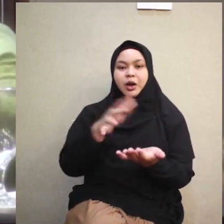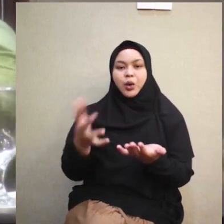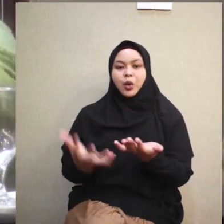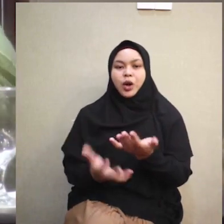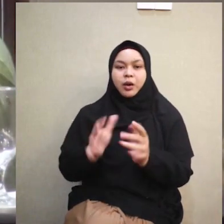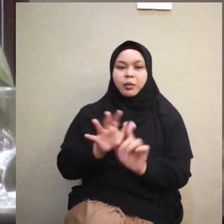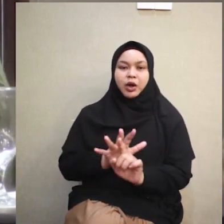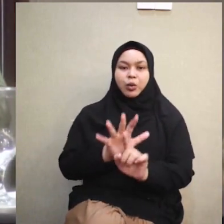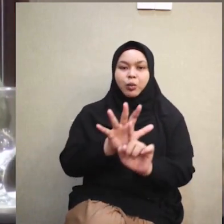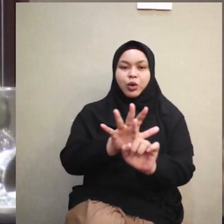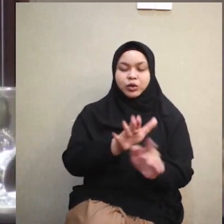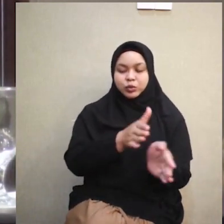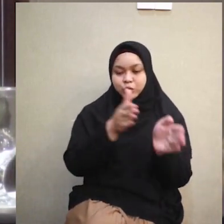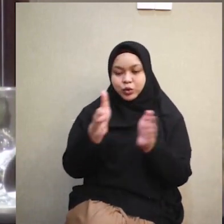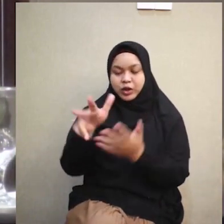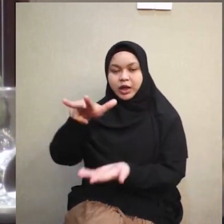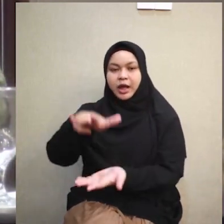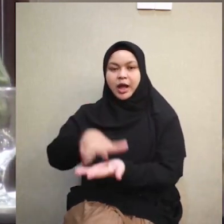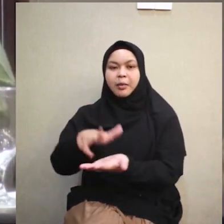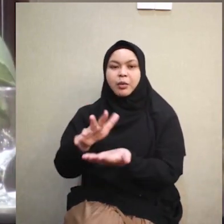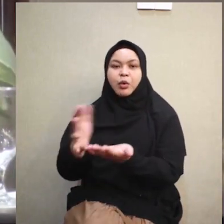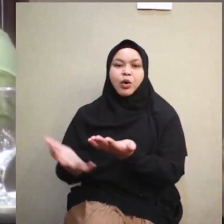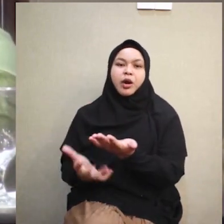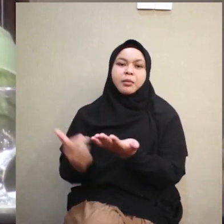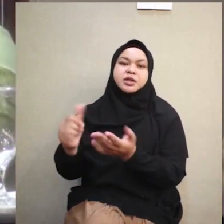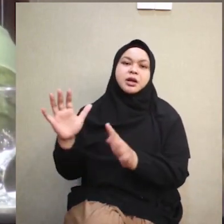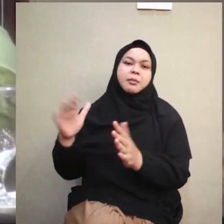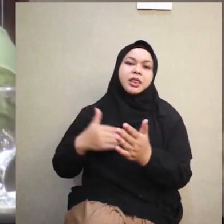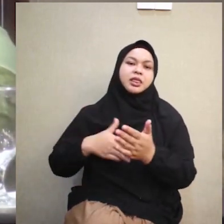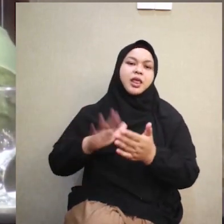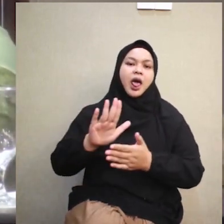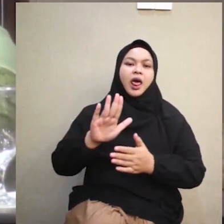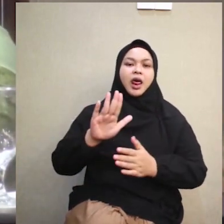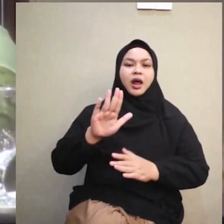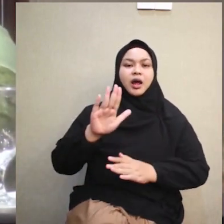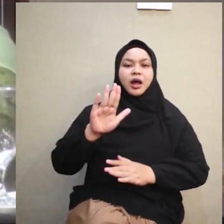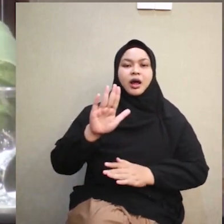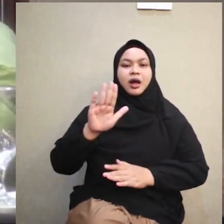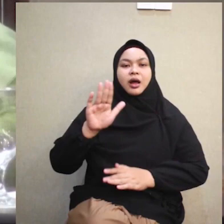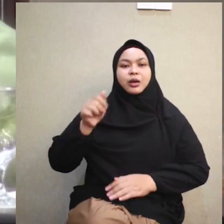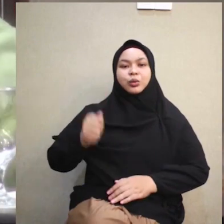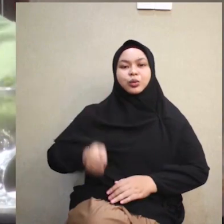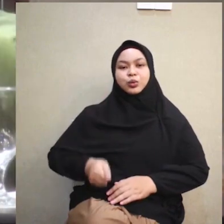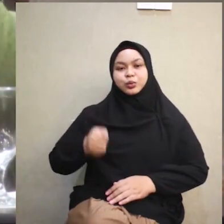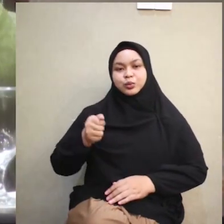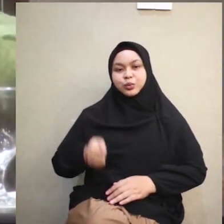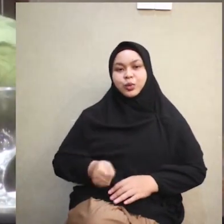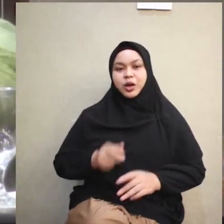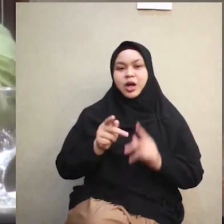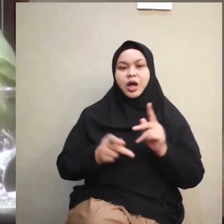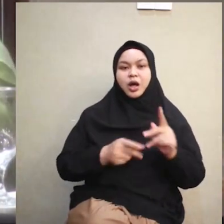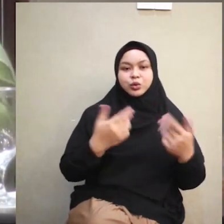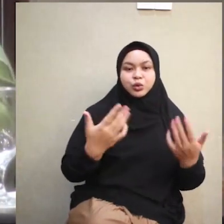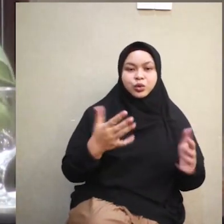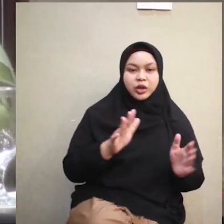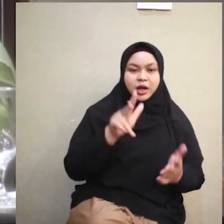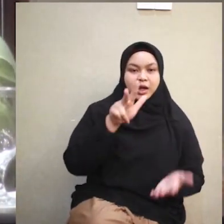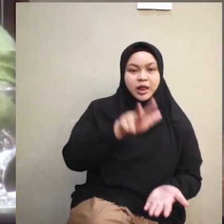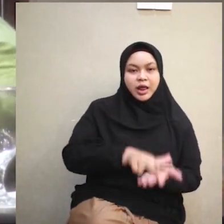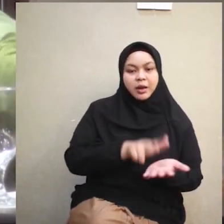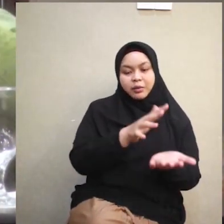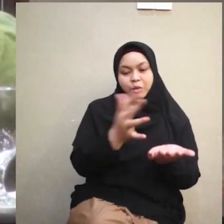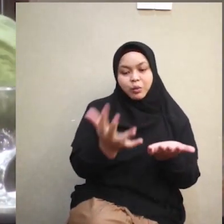Dia ditetapkan di bawah Pengampuan itu bisa batal demi hukum kemudian ketika sudah ditetapkan di bawah Pengampuan